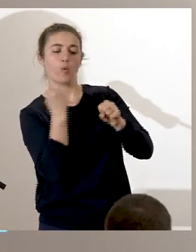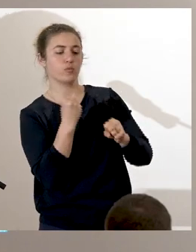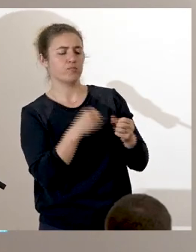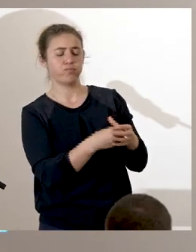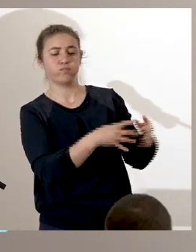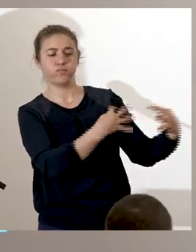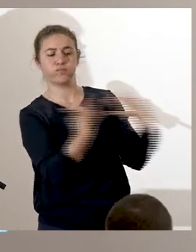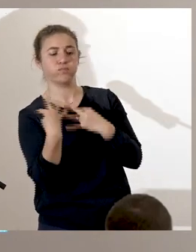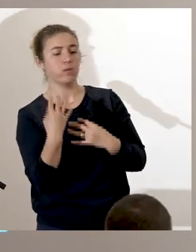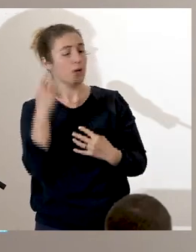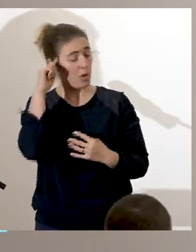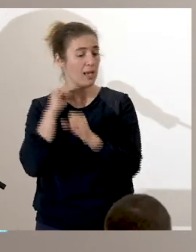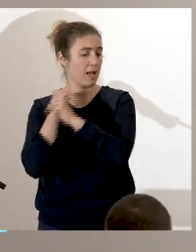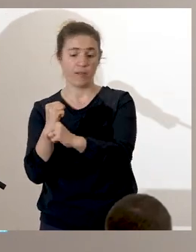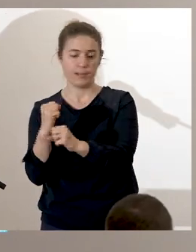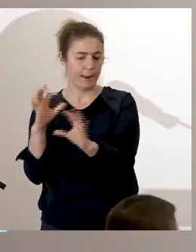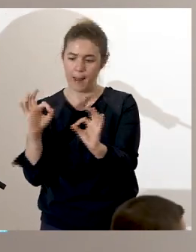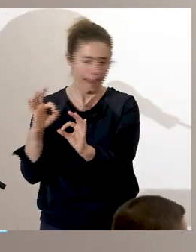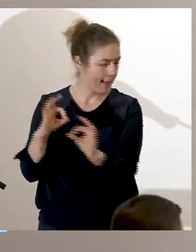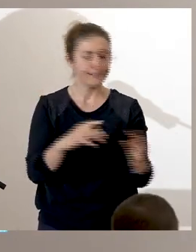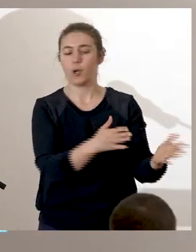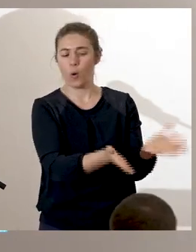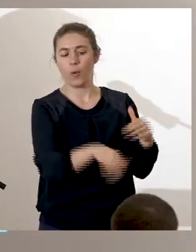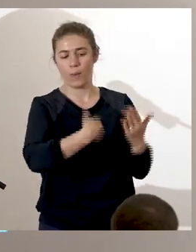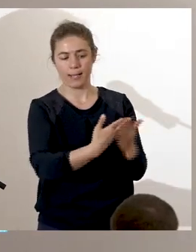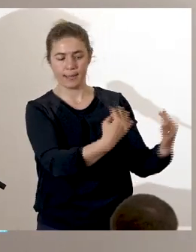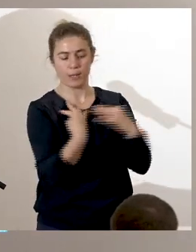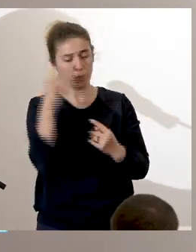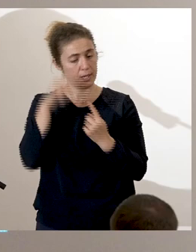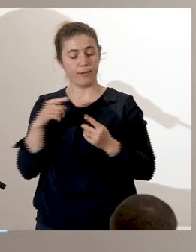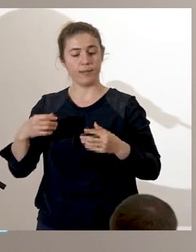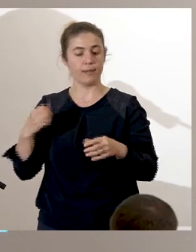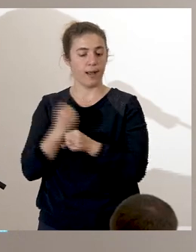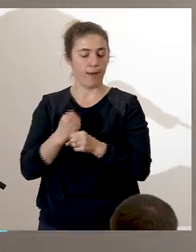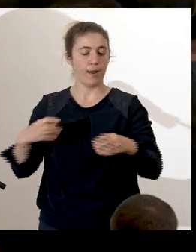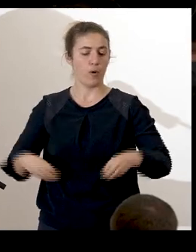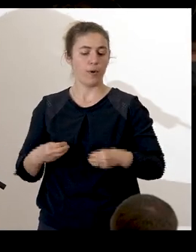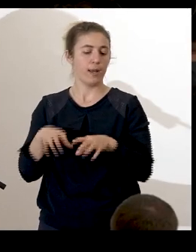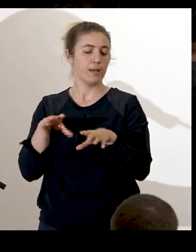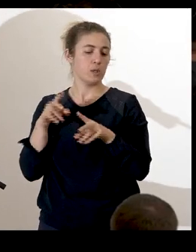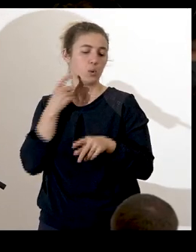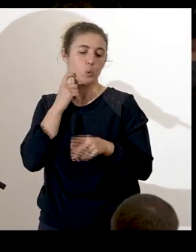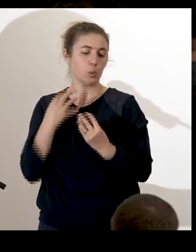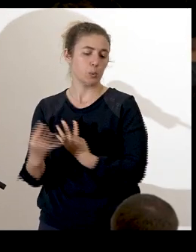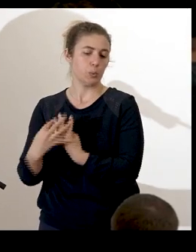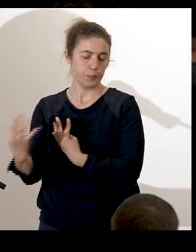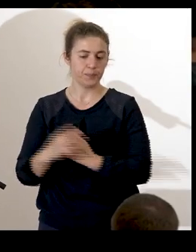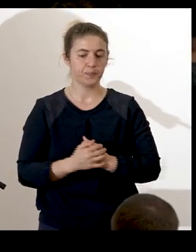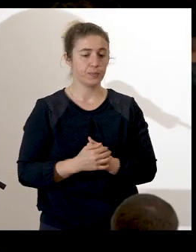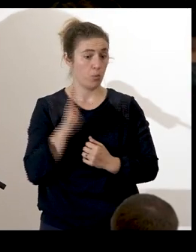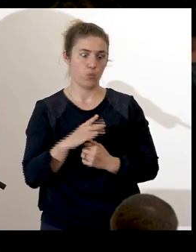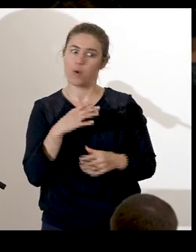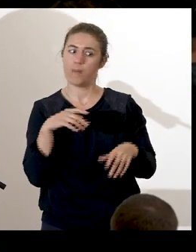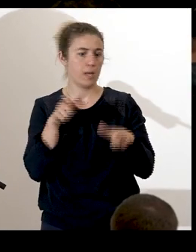pour remplacer la main-d'œuvre servile et répondre aux besoins d'une économie sucrière dévoreuse de main-d'œuvre. Un système qui, pour les